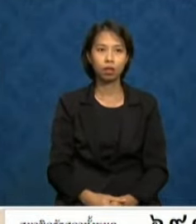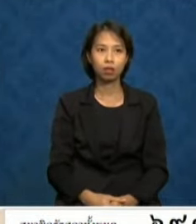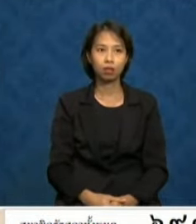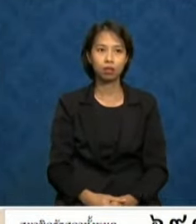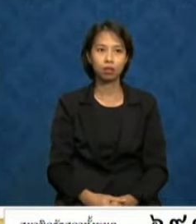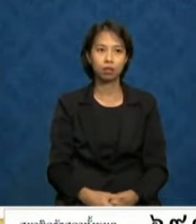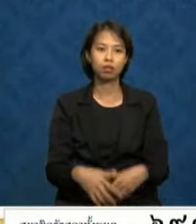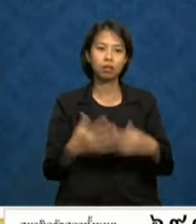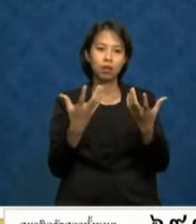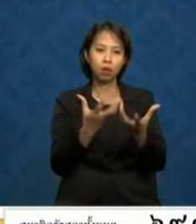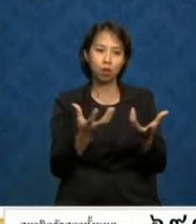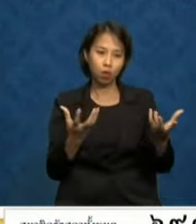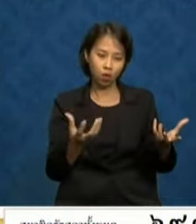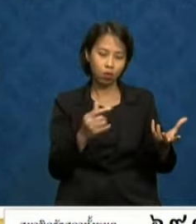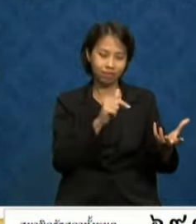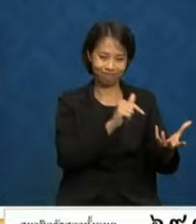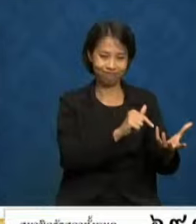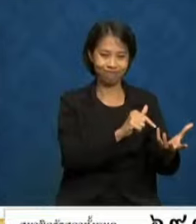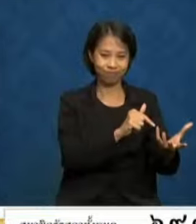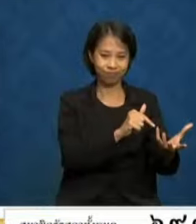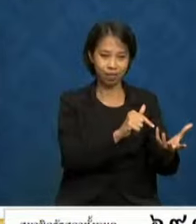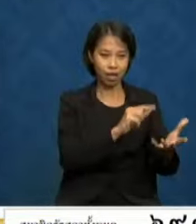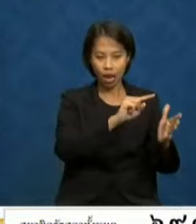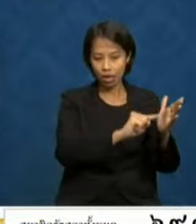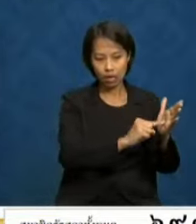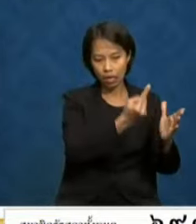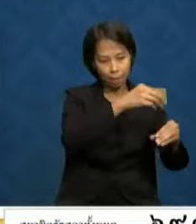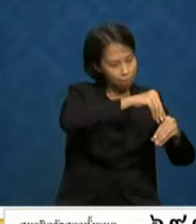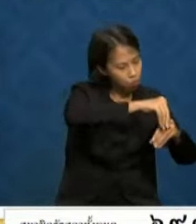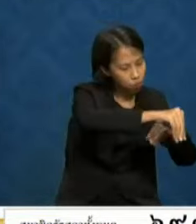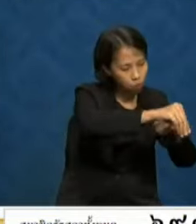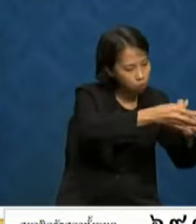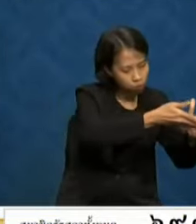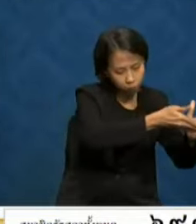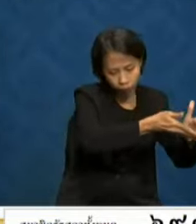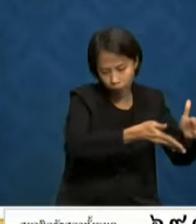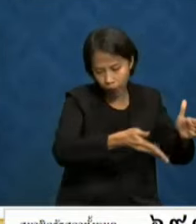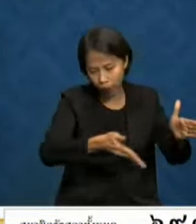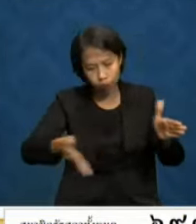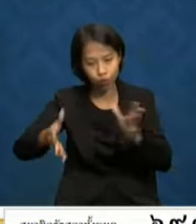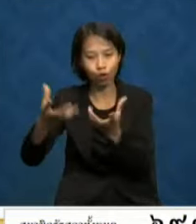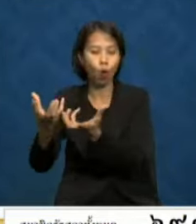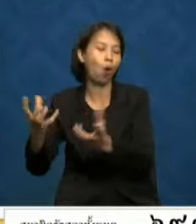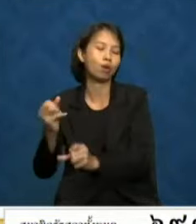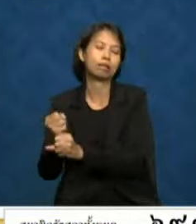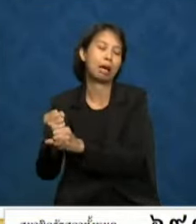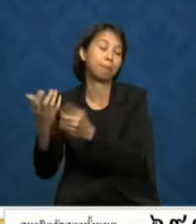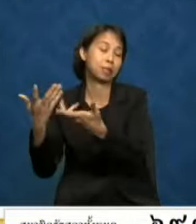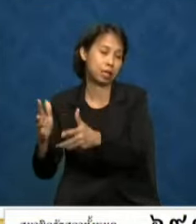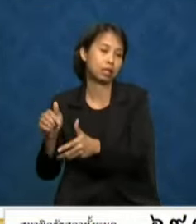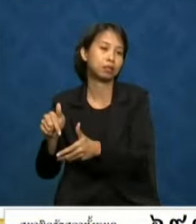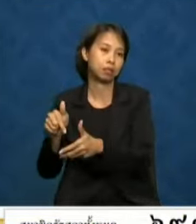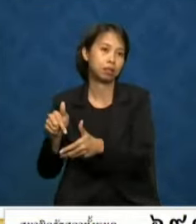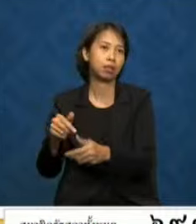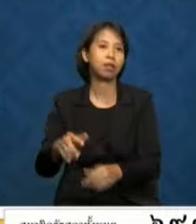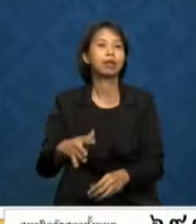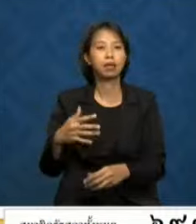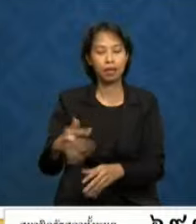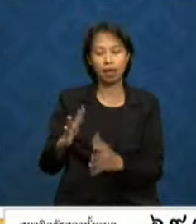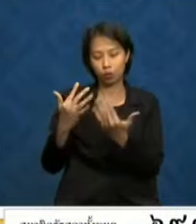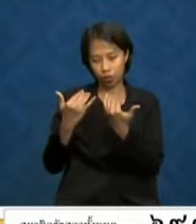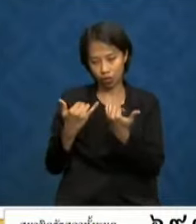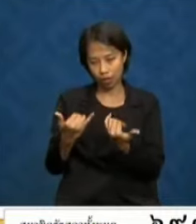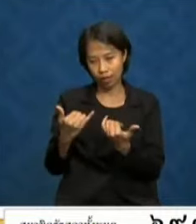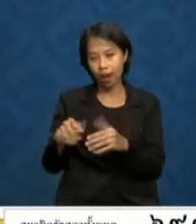กับสินค้าต้นน้ำแล้วก็ปลายน้ำนะครับสำหรับโทษนะครับถ้าเผื่อว่ามาตรการ